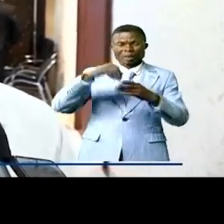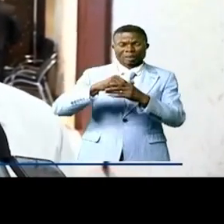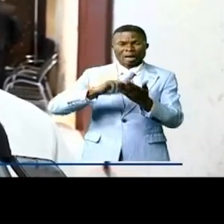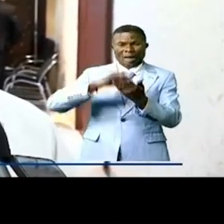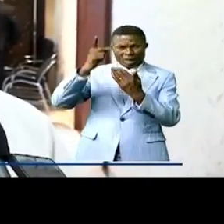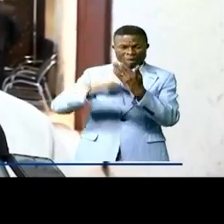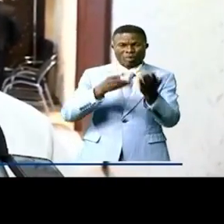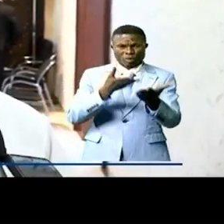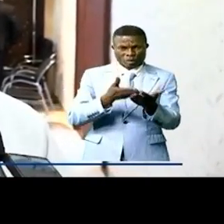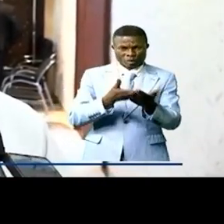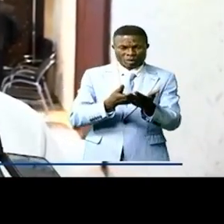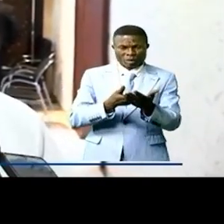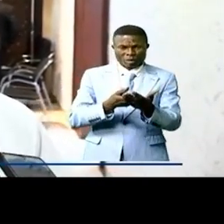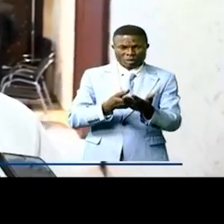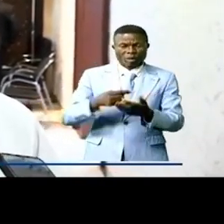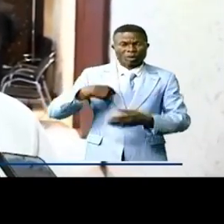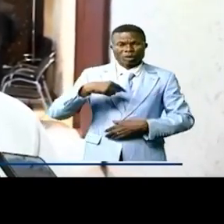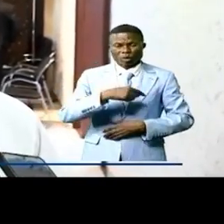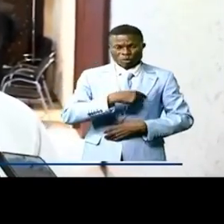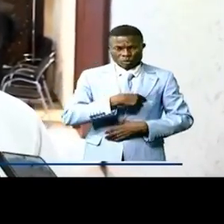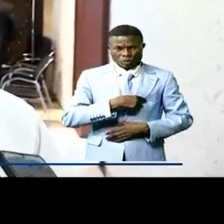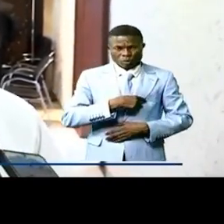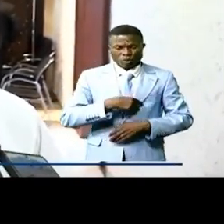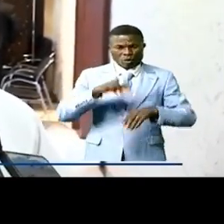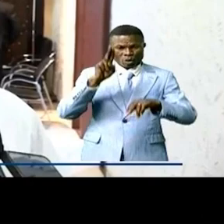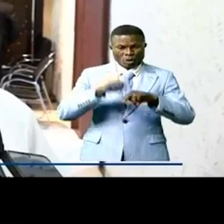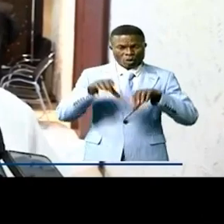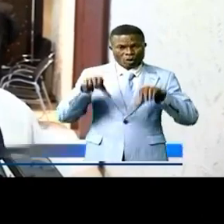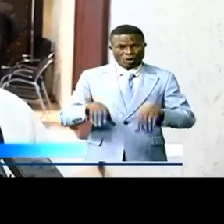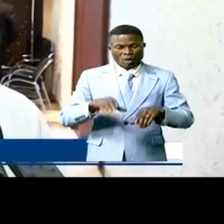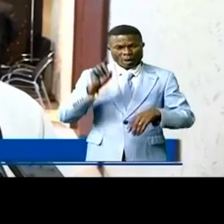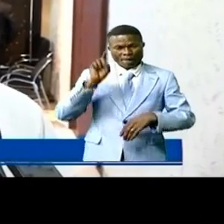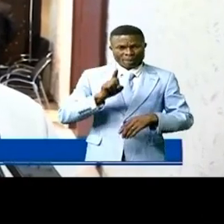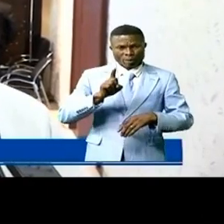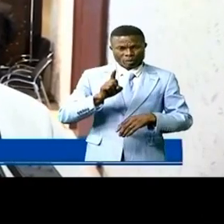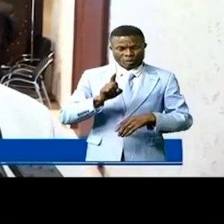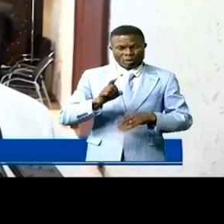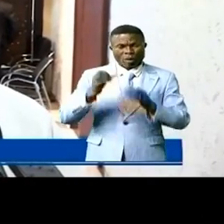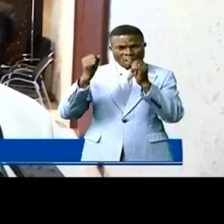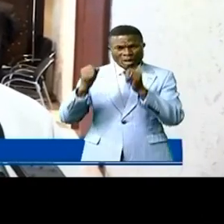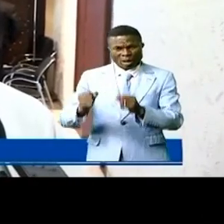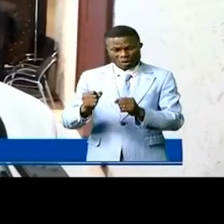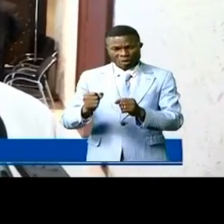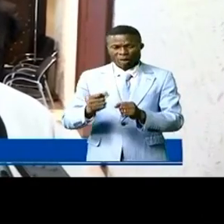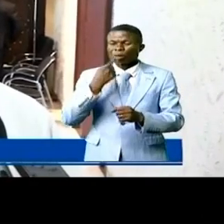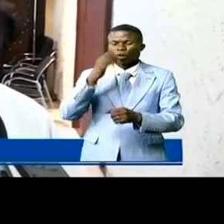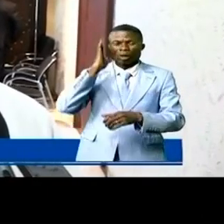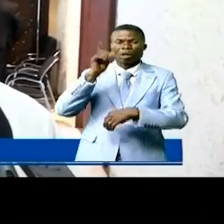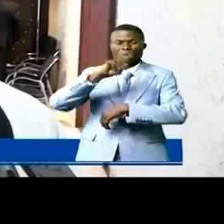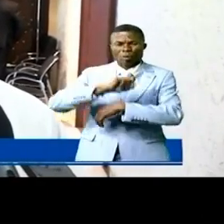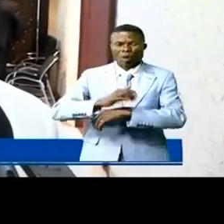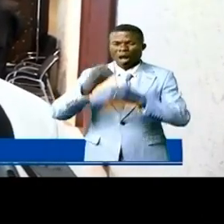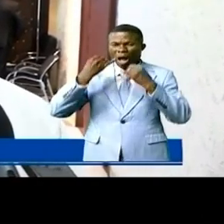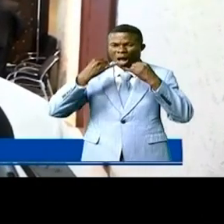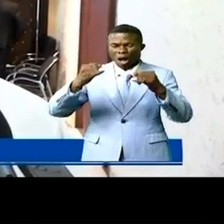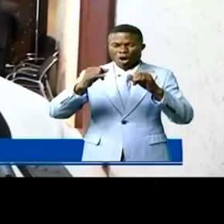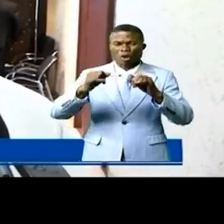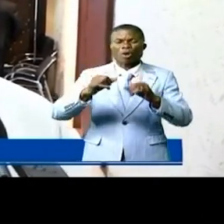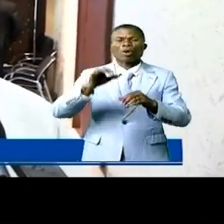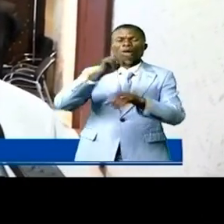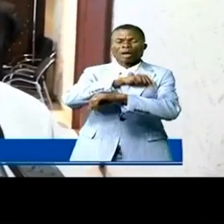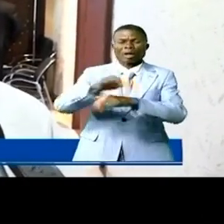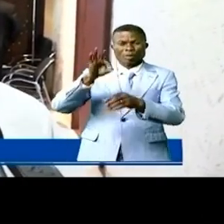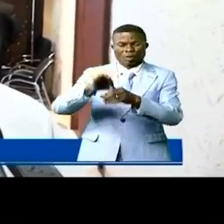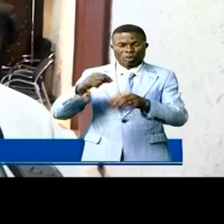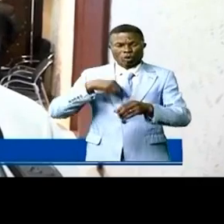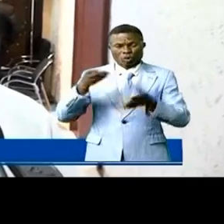il donne comme nous sommes au congo nous venons faire un petit arrêt dire un petit boulot et formé à la commission que nous sommes ici